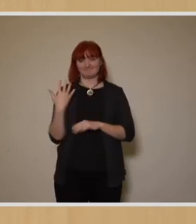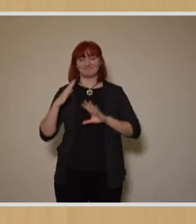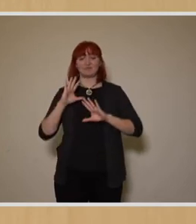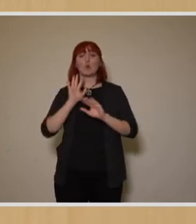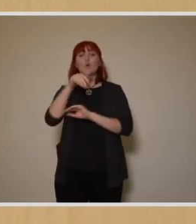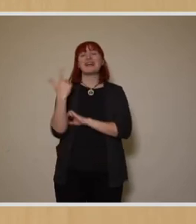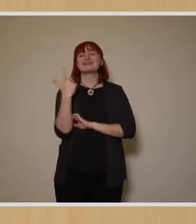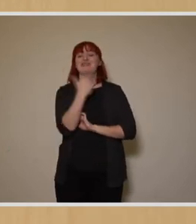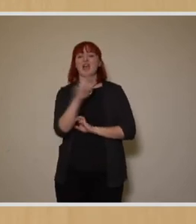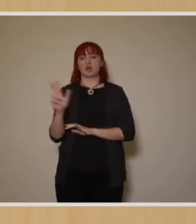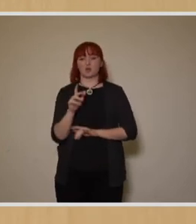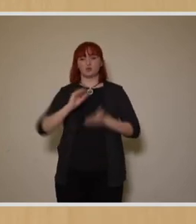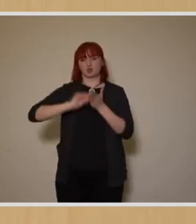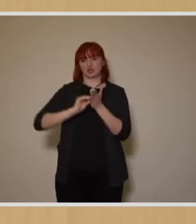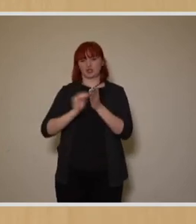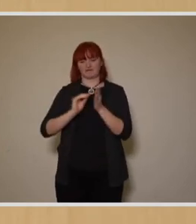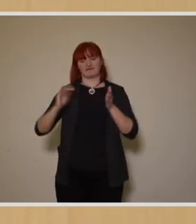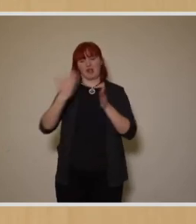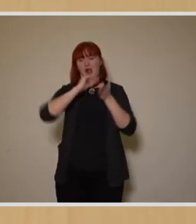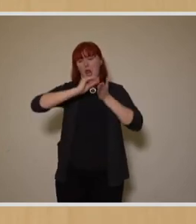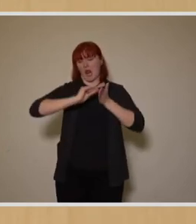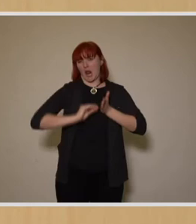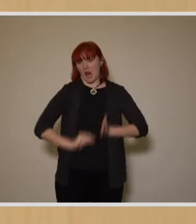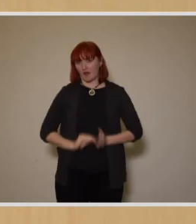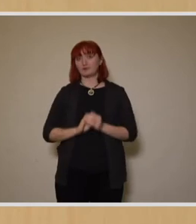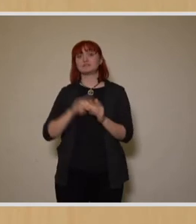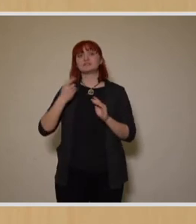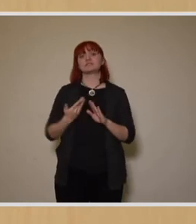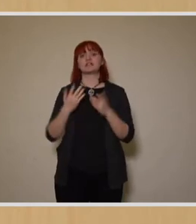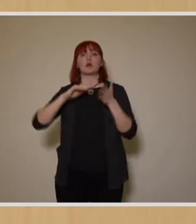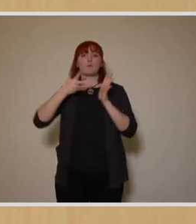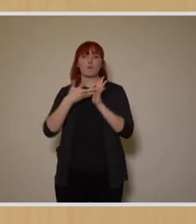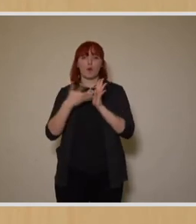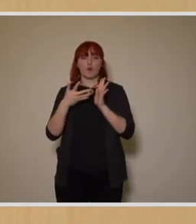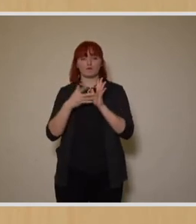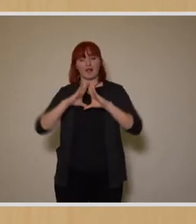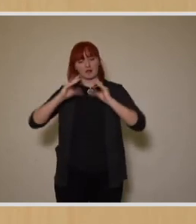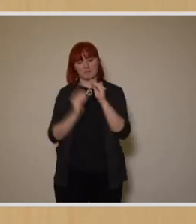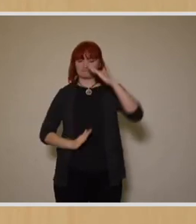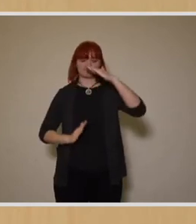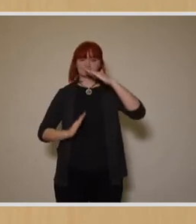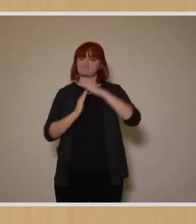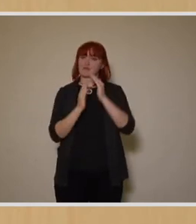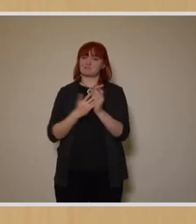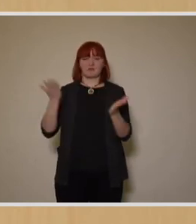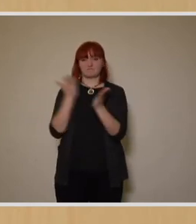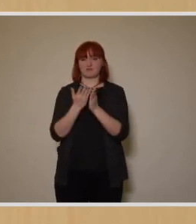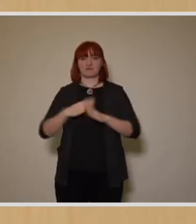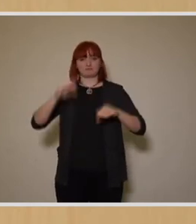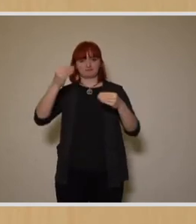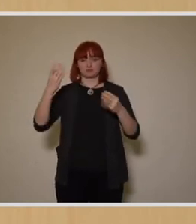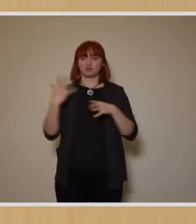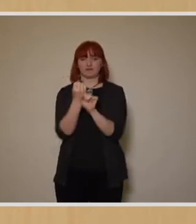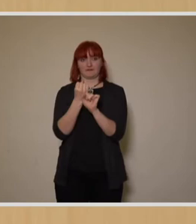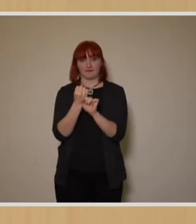3000 Unterschriften gesammelt und nach Prüfung das notwendige Quorum erreicht. Der erste eingereichte Antrag